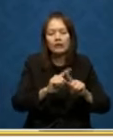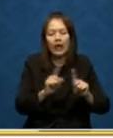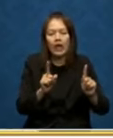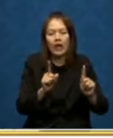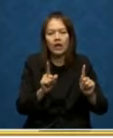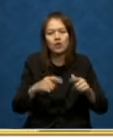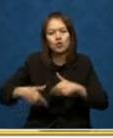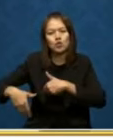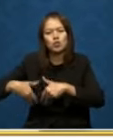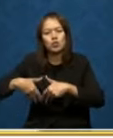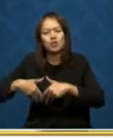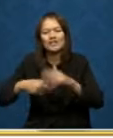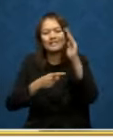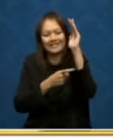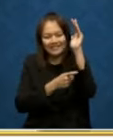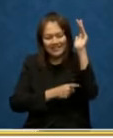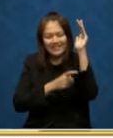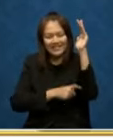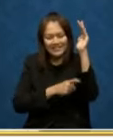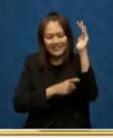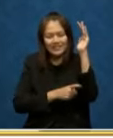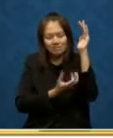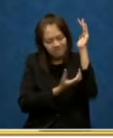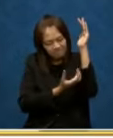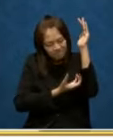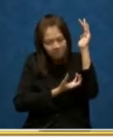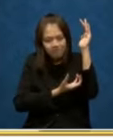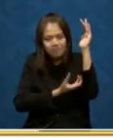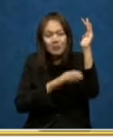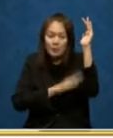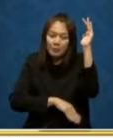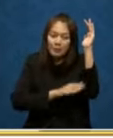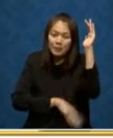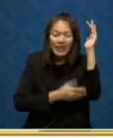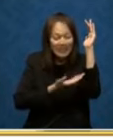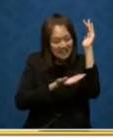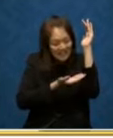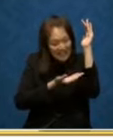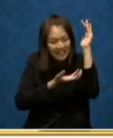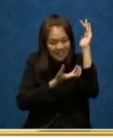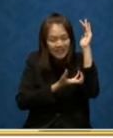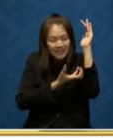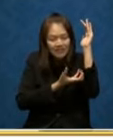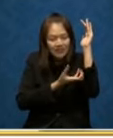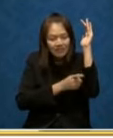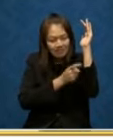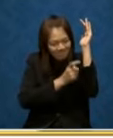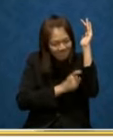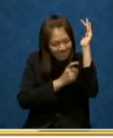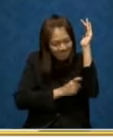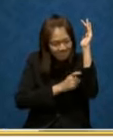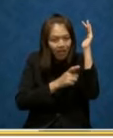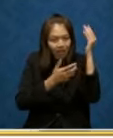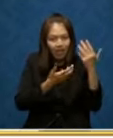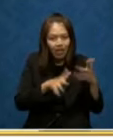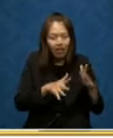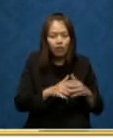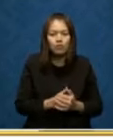พี่น้องไปกรีดยางพาราหรือชาวบ้านแถวภาคใต้เขาเรียกว่าไปตัดยางอย่างนี้ครับเพราะไปตัดเสร็จแล้วนะครับ